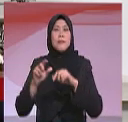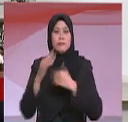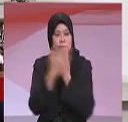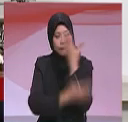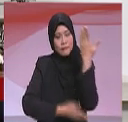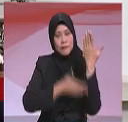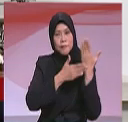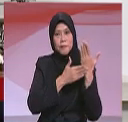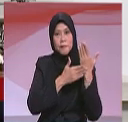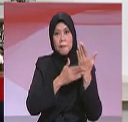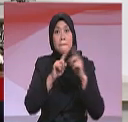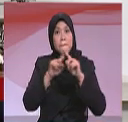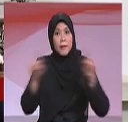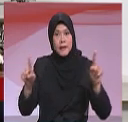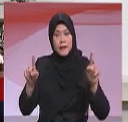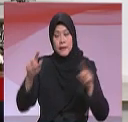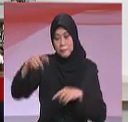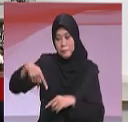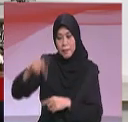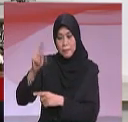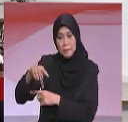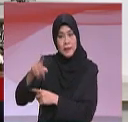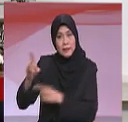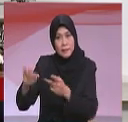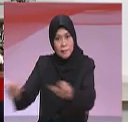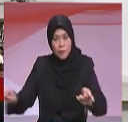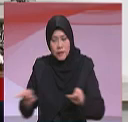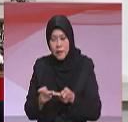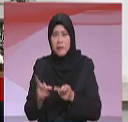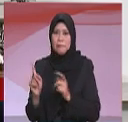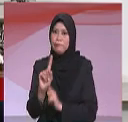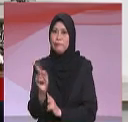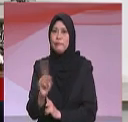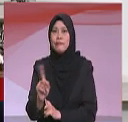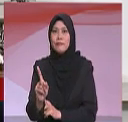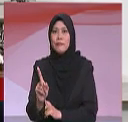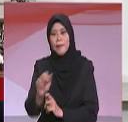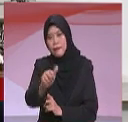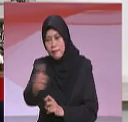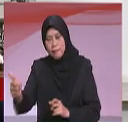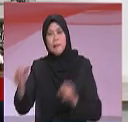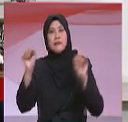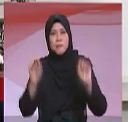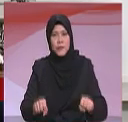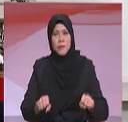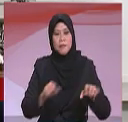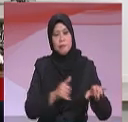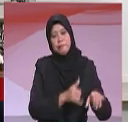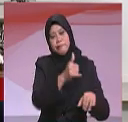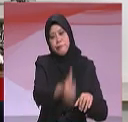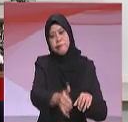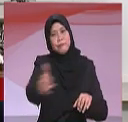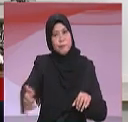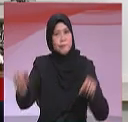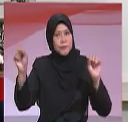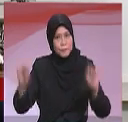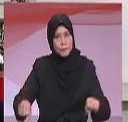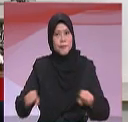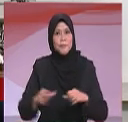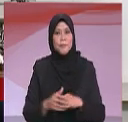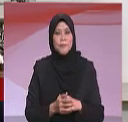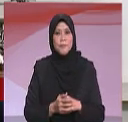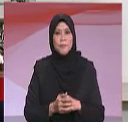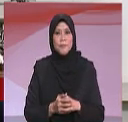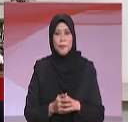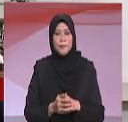kecuali di kawasan PKPD. Yang lain-lain kita benarkan berlaku rentas daerah. Ya, rentas